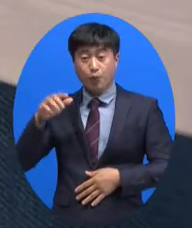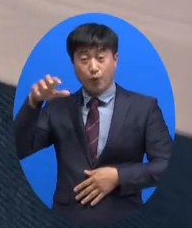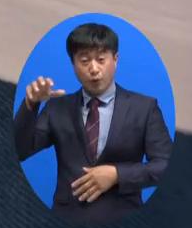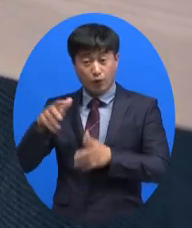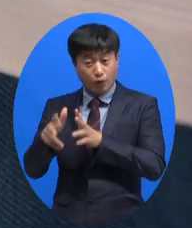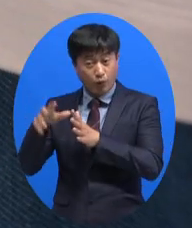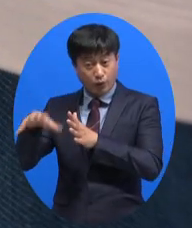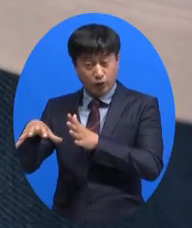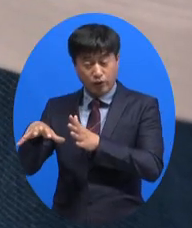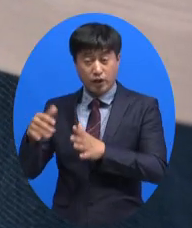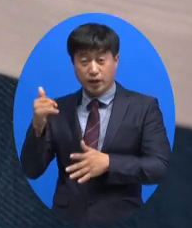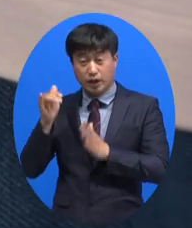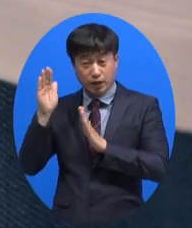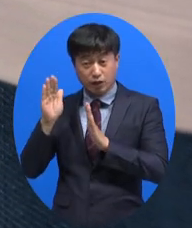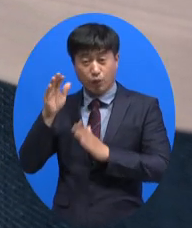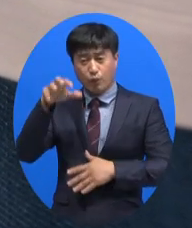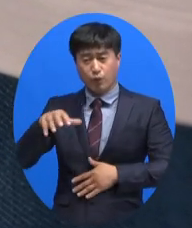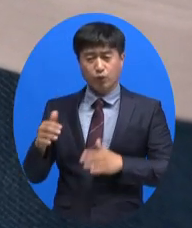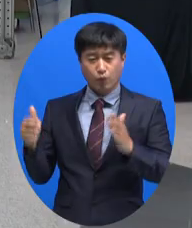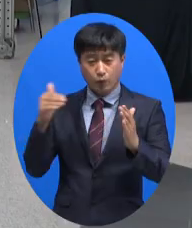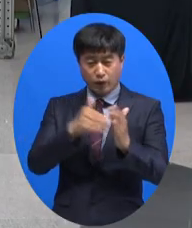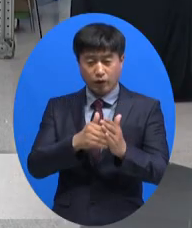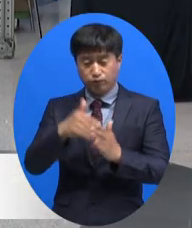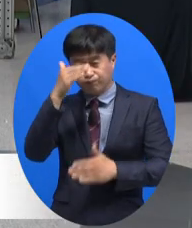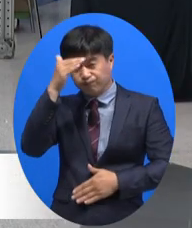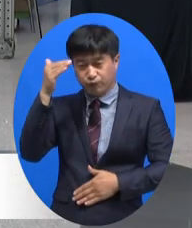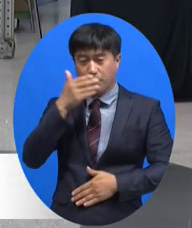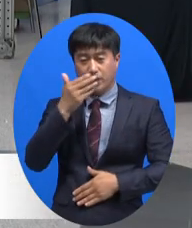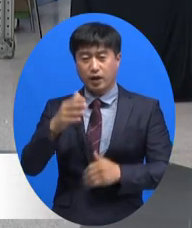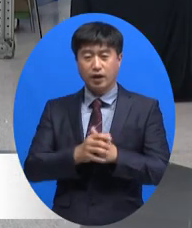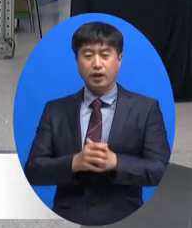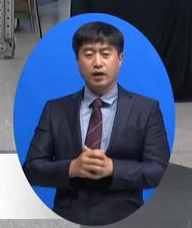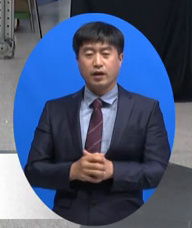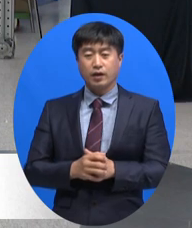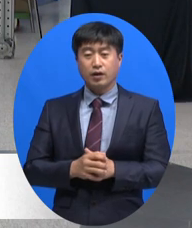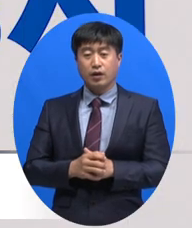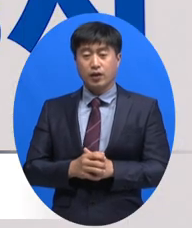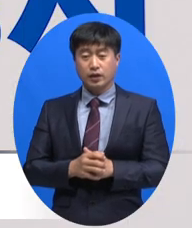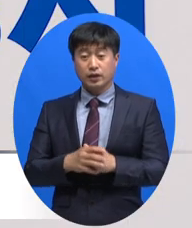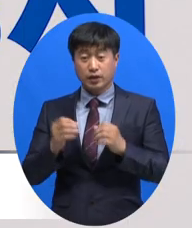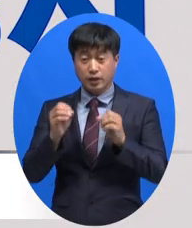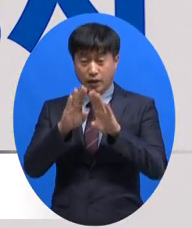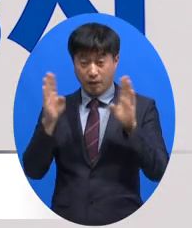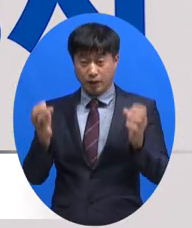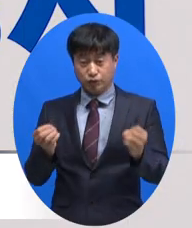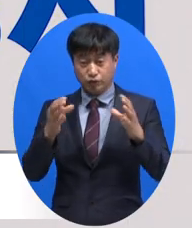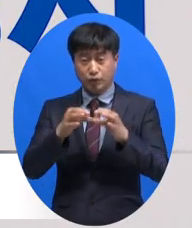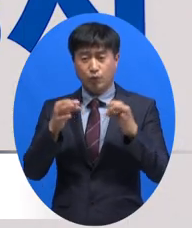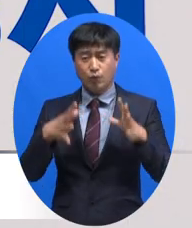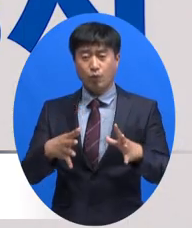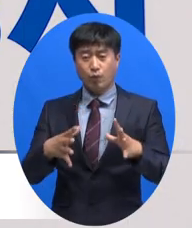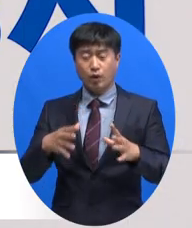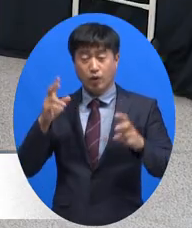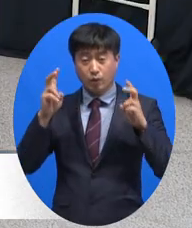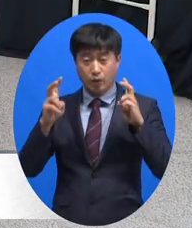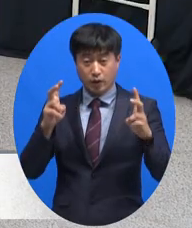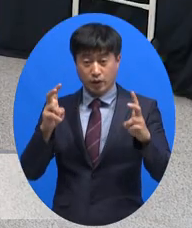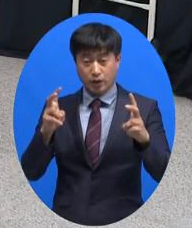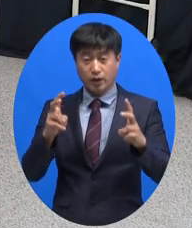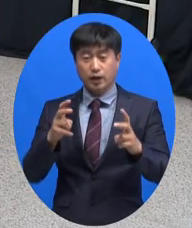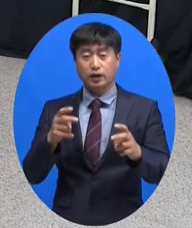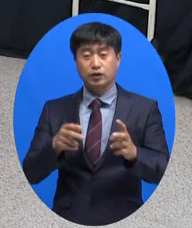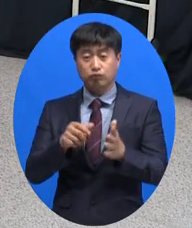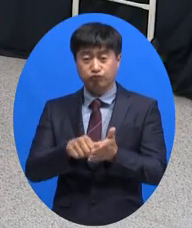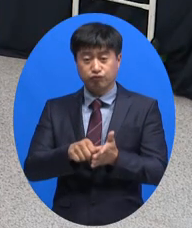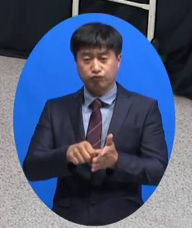도착해 옛 고려유적을 탐험할 수 있습니다 경도회 경기 마루에서는 개막일 동안 돈의 개성공단 입주기업에